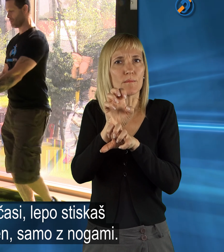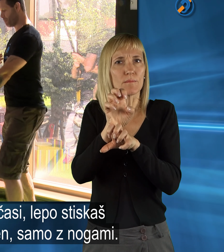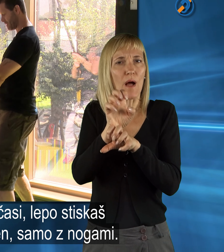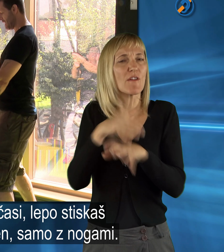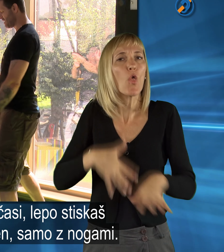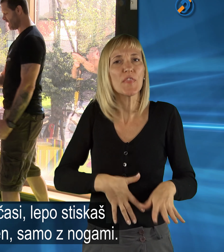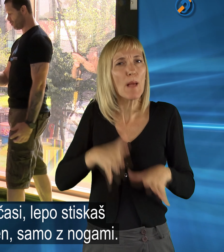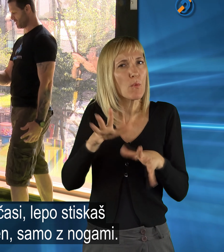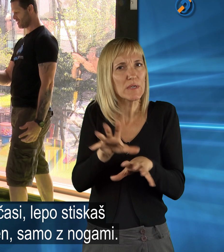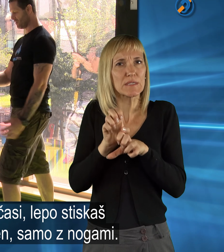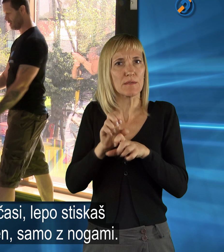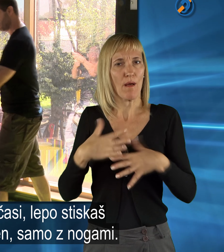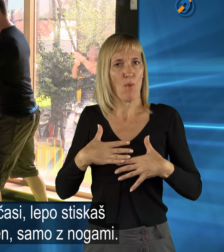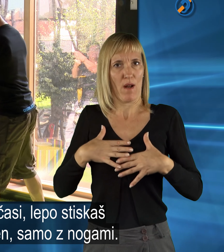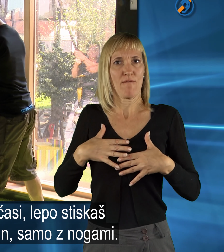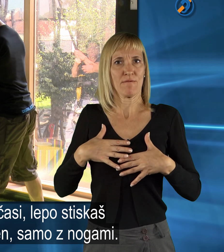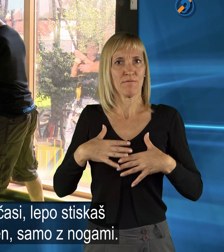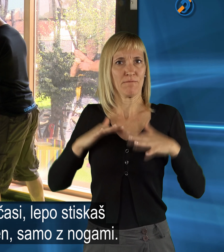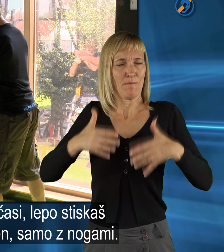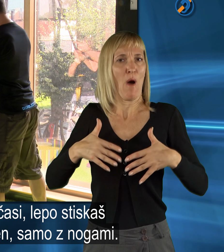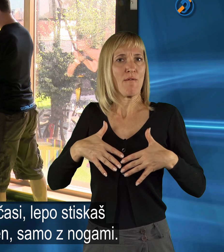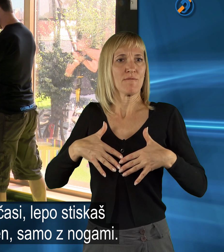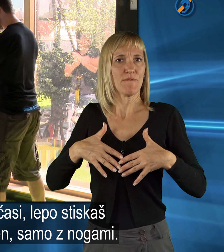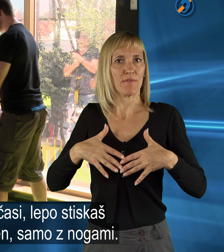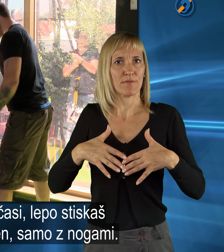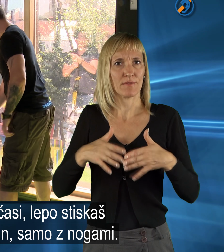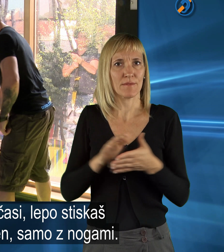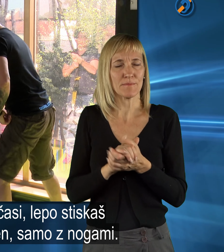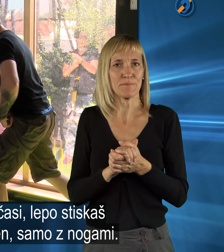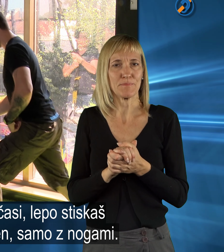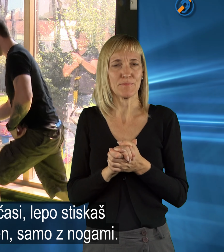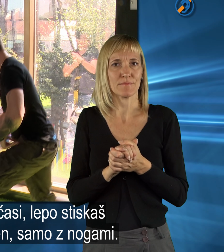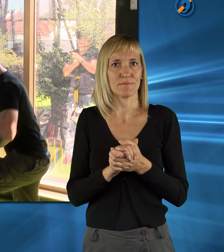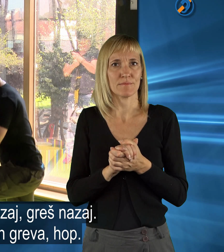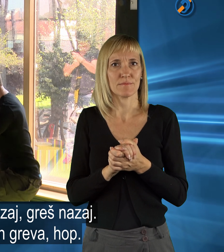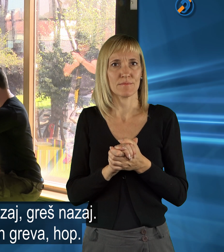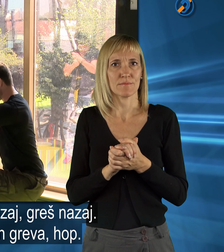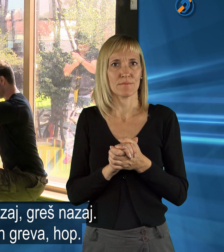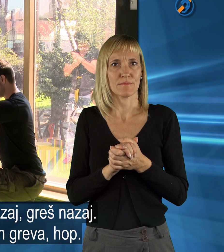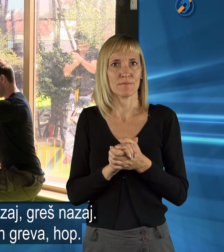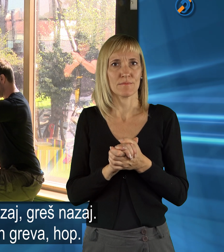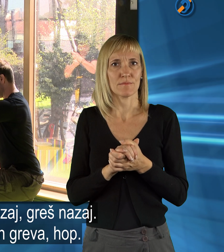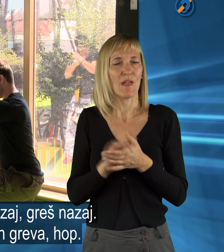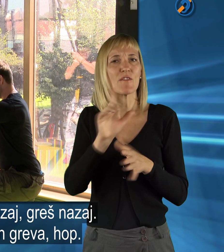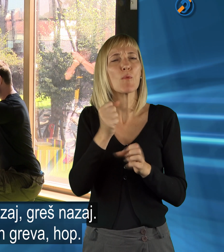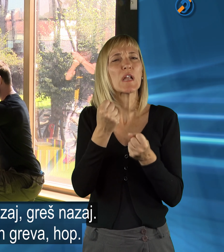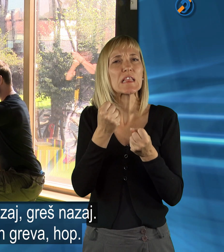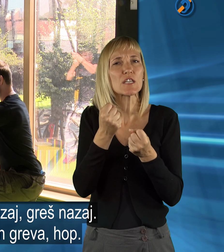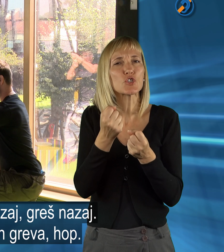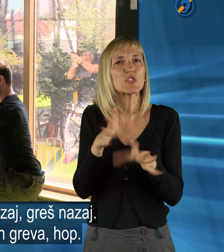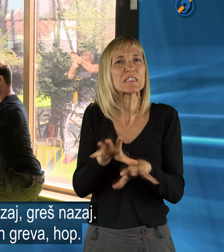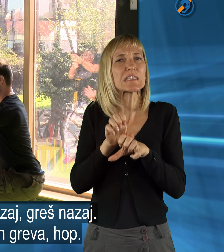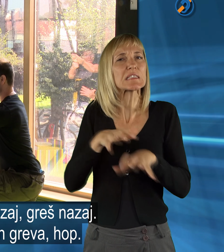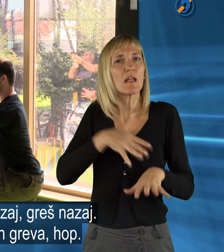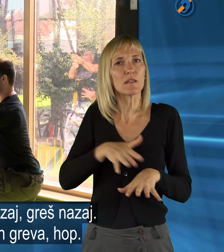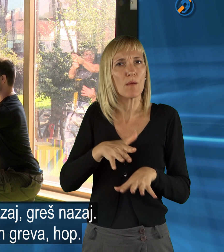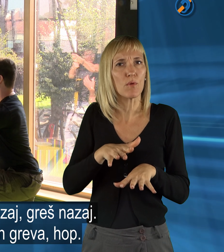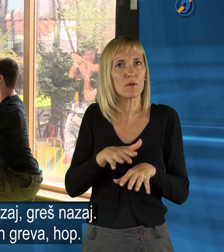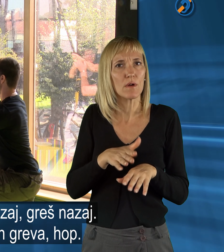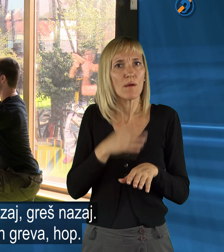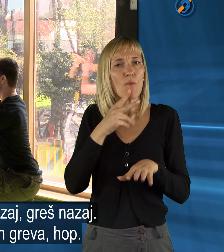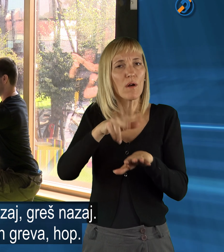prsa, trebuh stisneva, prsa ven. Samo ne, kar z nogami deli. In greva boke nazaj, greš nazaj. Stisneš, držiš,